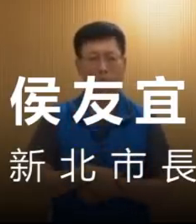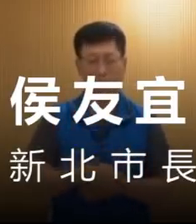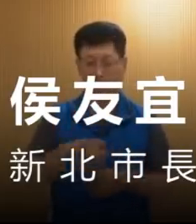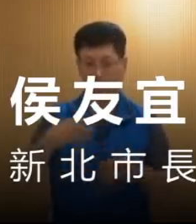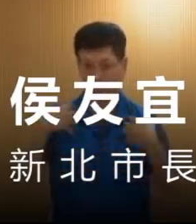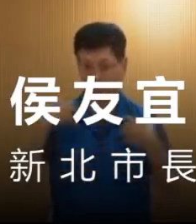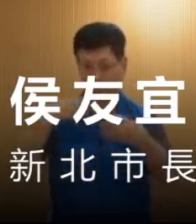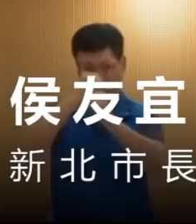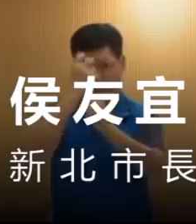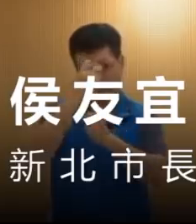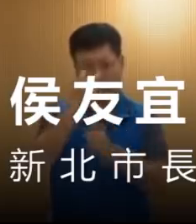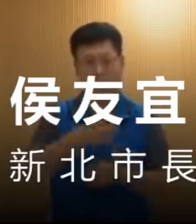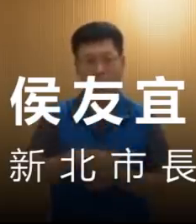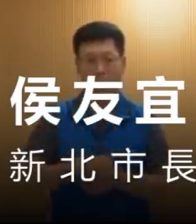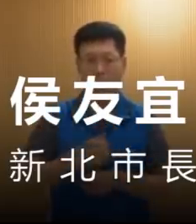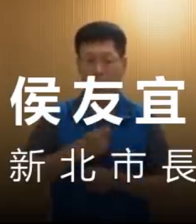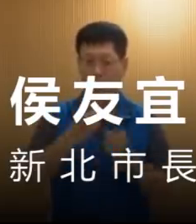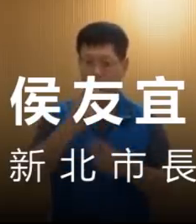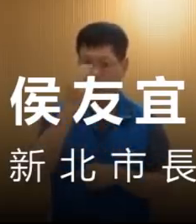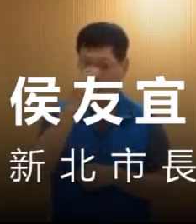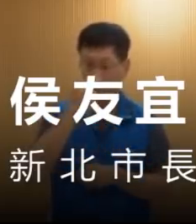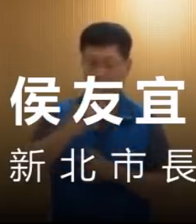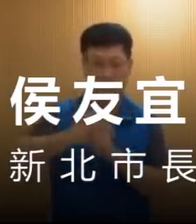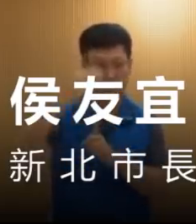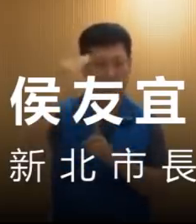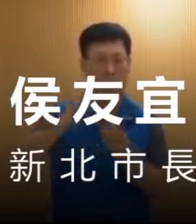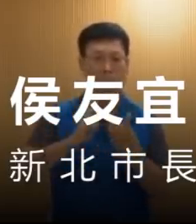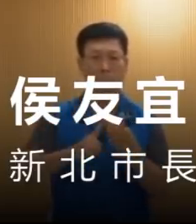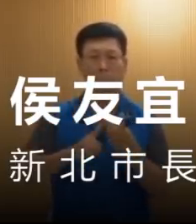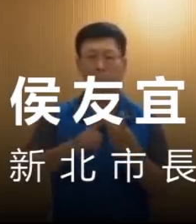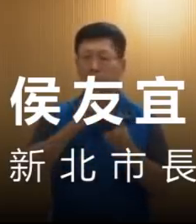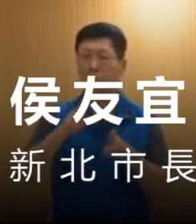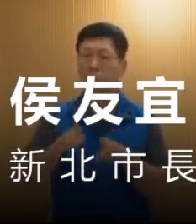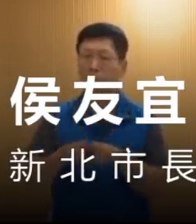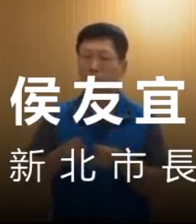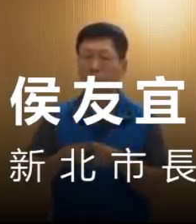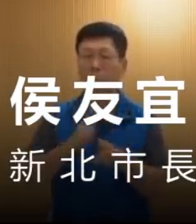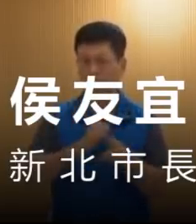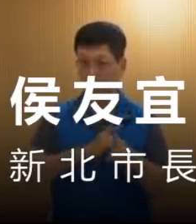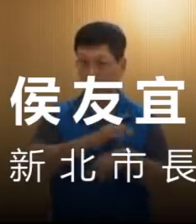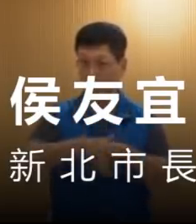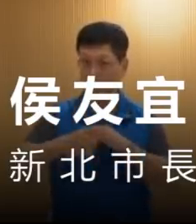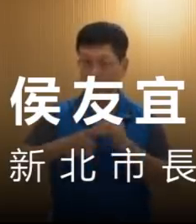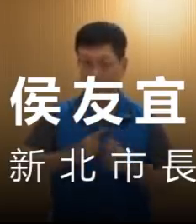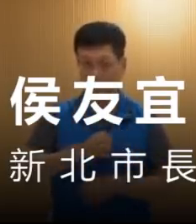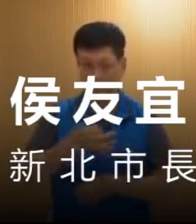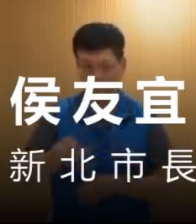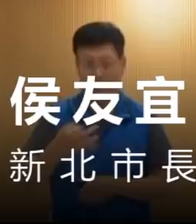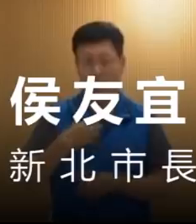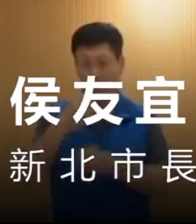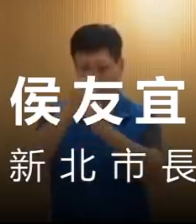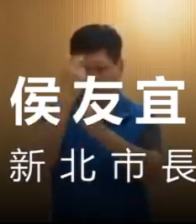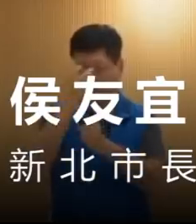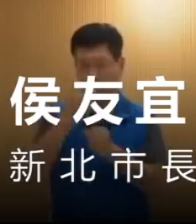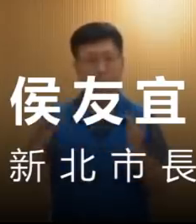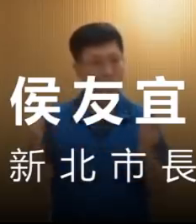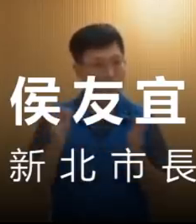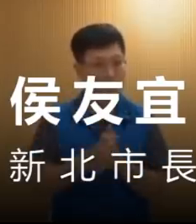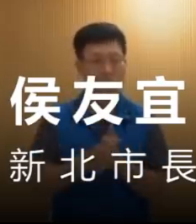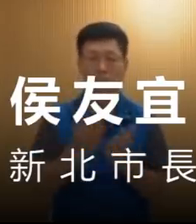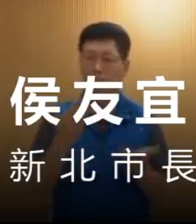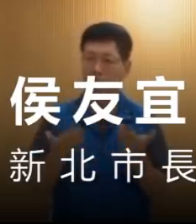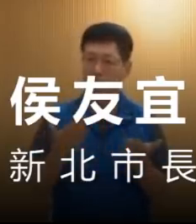检风险高以及一般智慧来筛检的，我们总共筛检